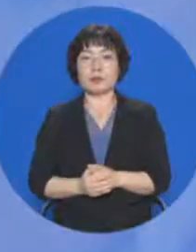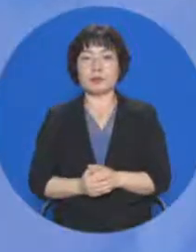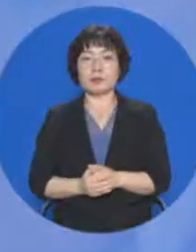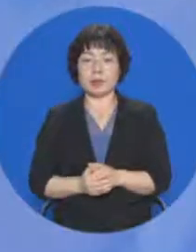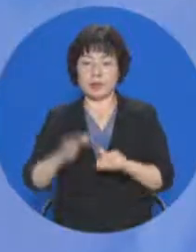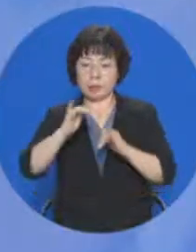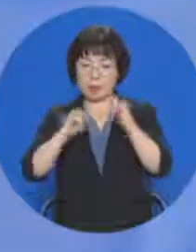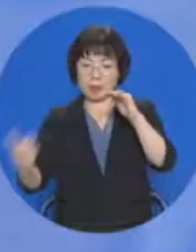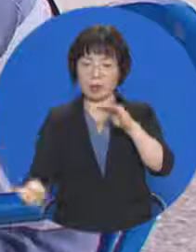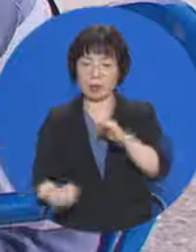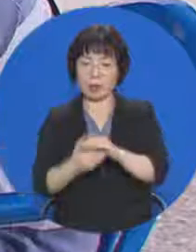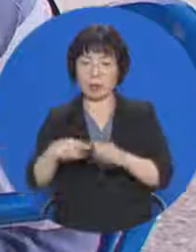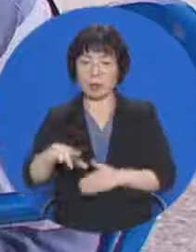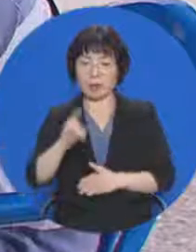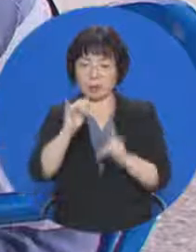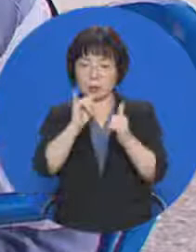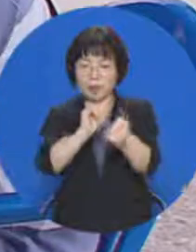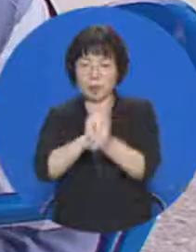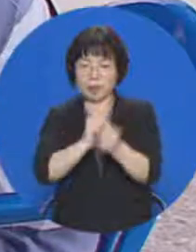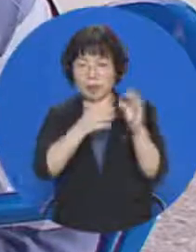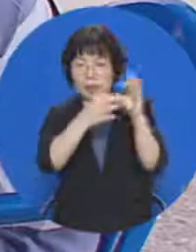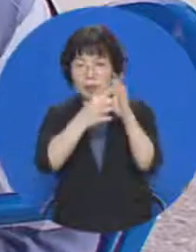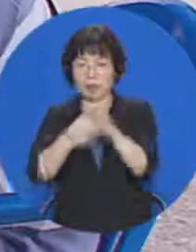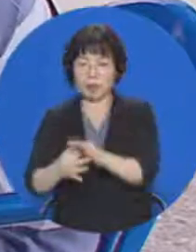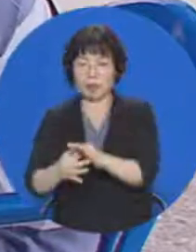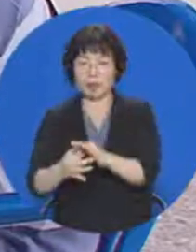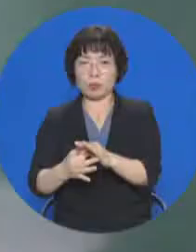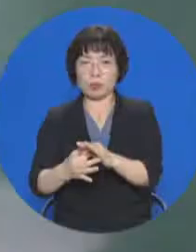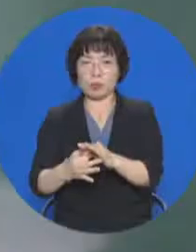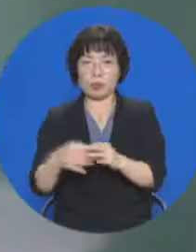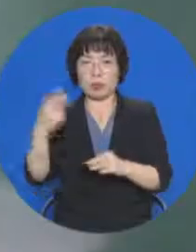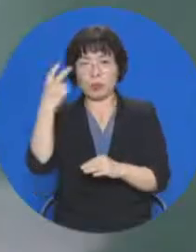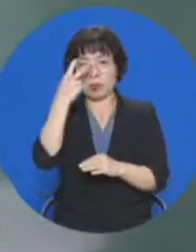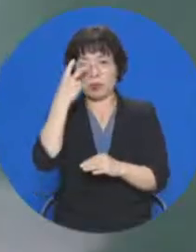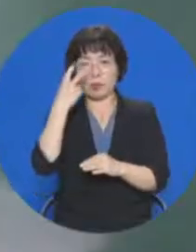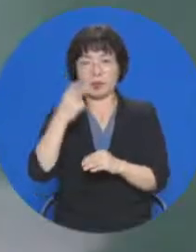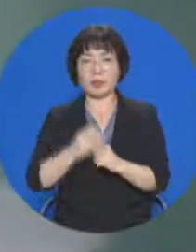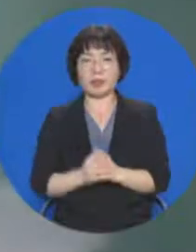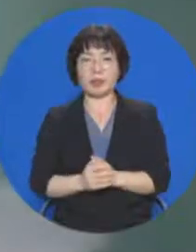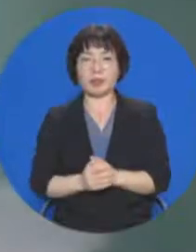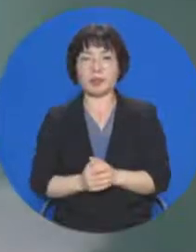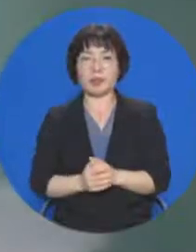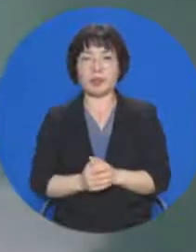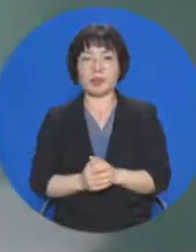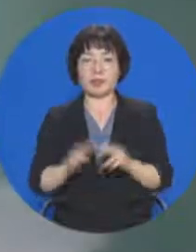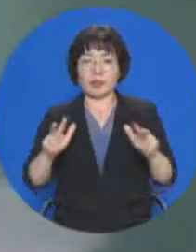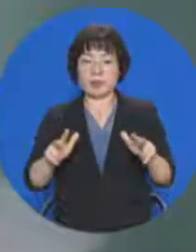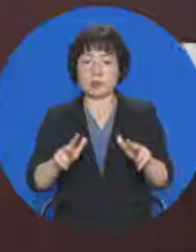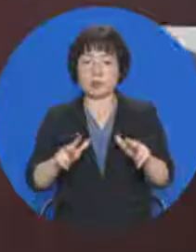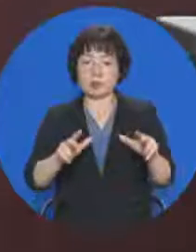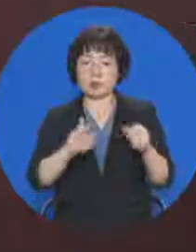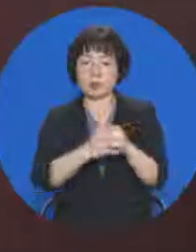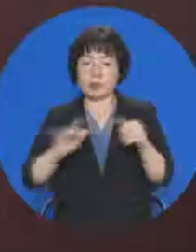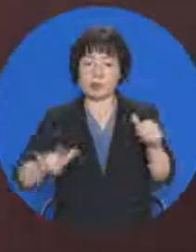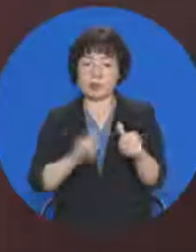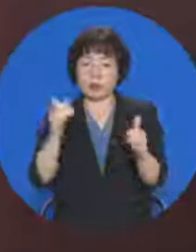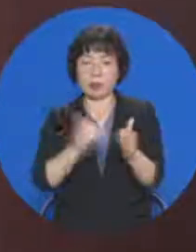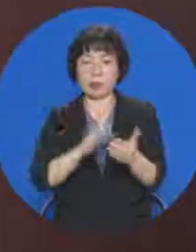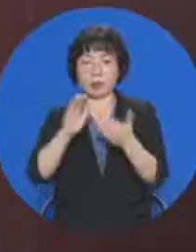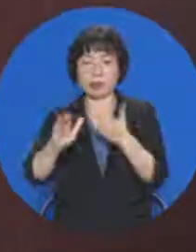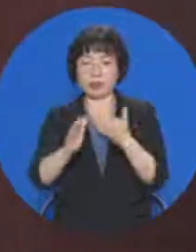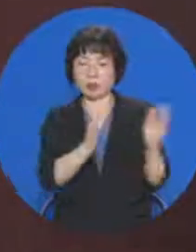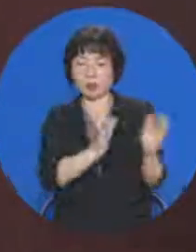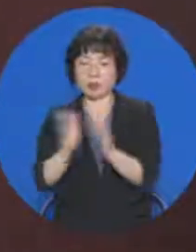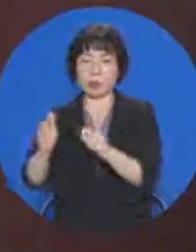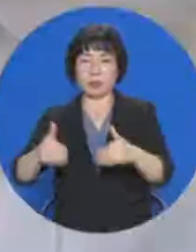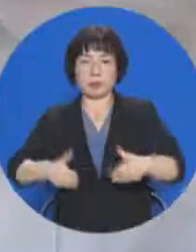유례 없는 감염병이 발전의 지속 가능성을 무겁게 검증하고 나선 시점. 이제는 지역에서도 포스트 코로나 시대에